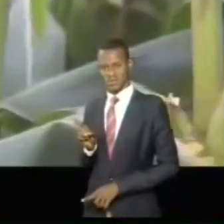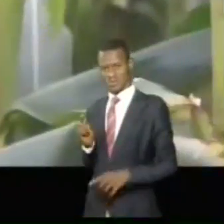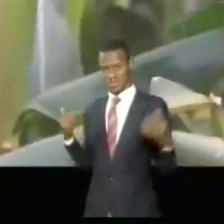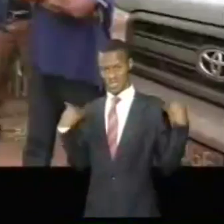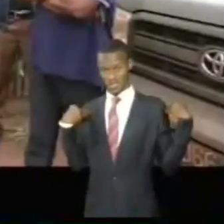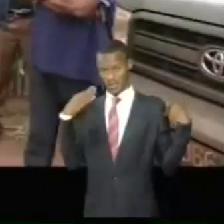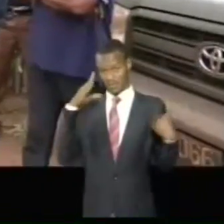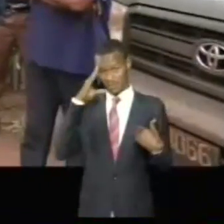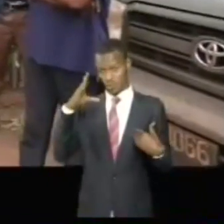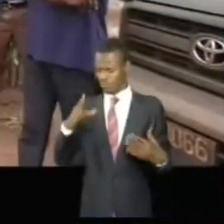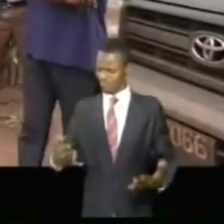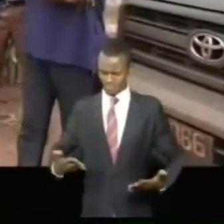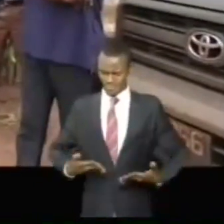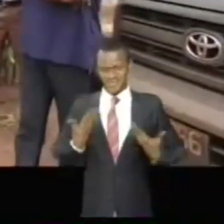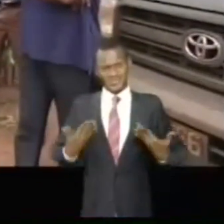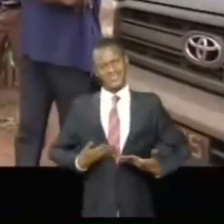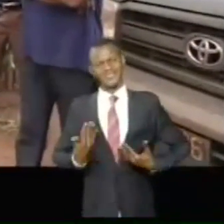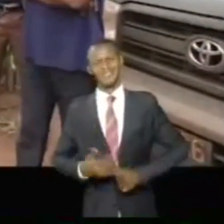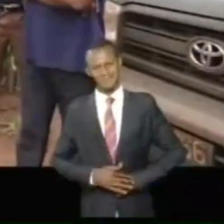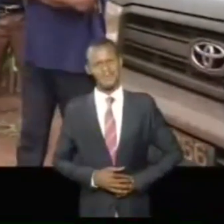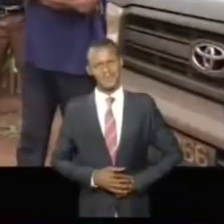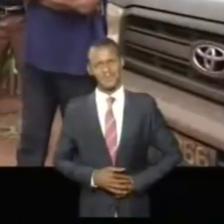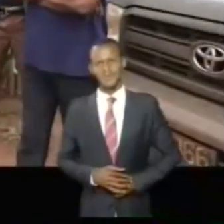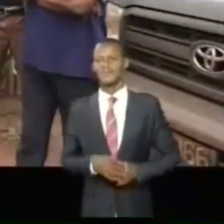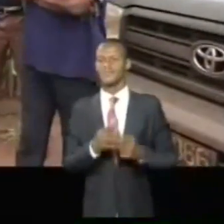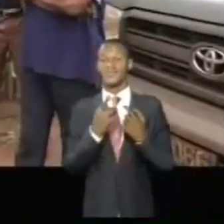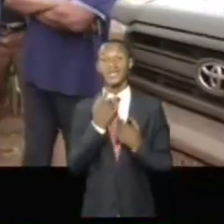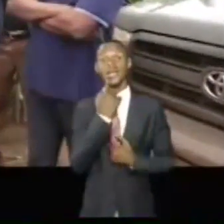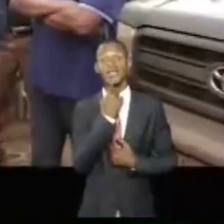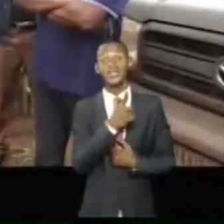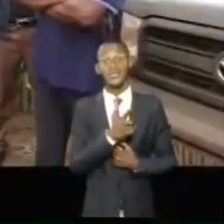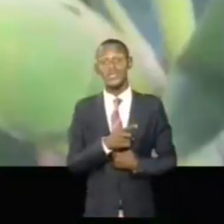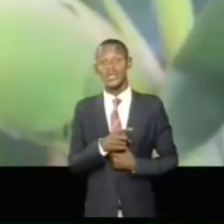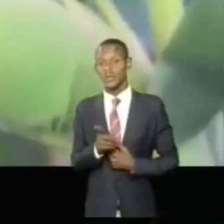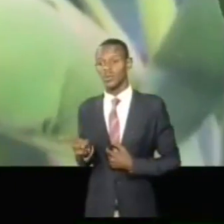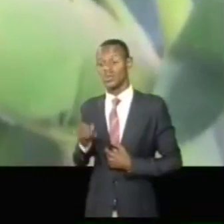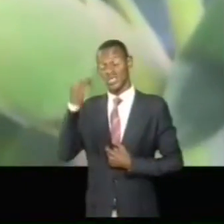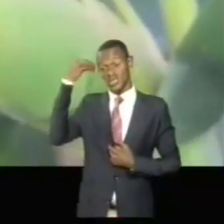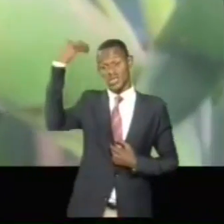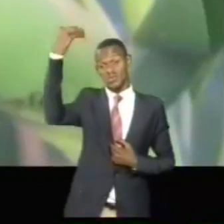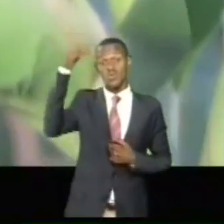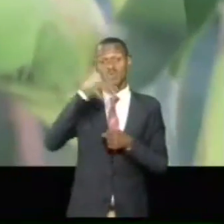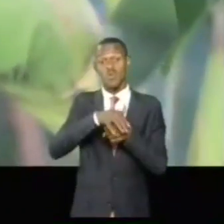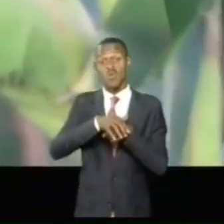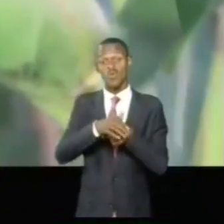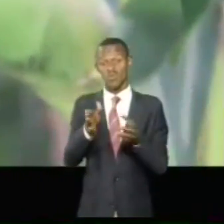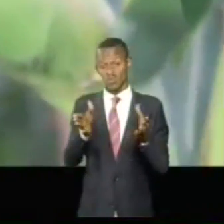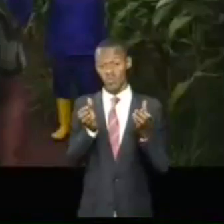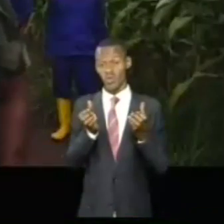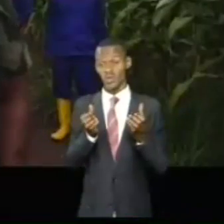brigade et commandant du service national, Jean-Pierre Kasongo, qui rêve grand pour le service national. Lors de